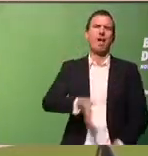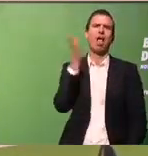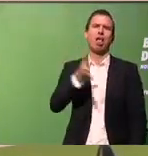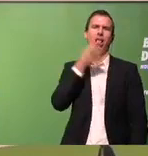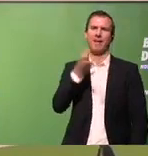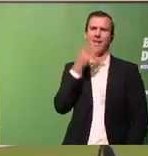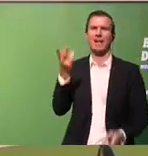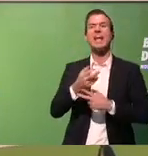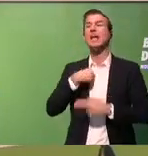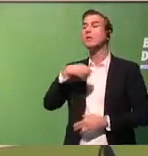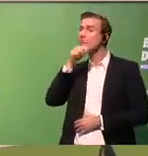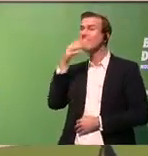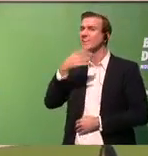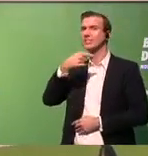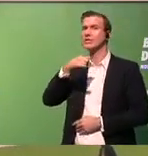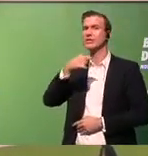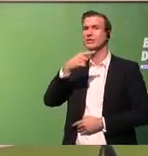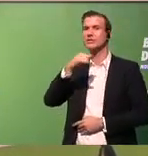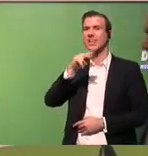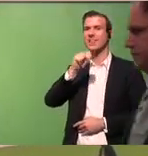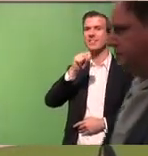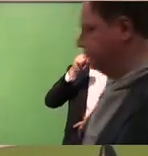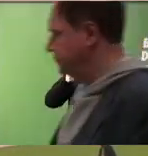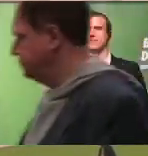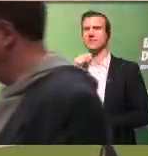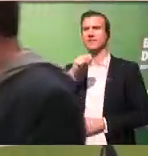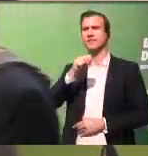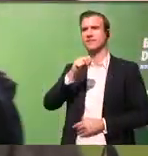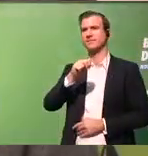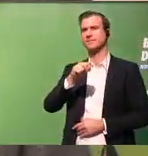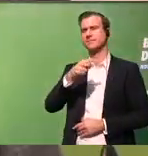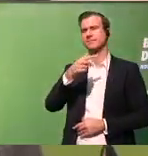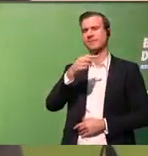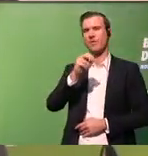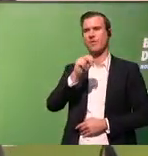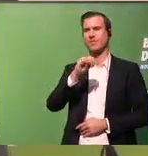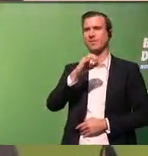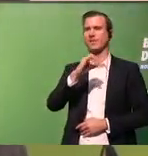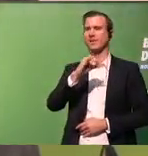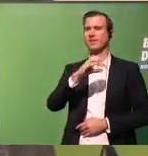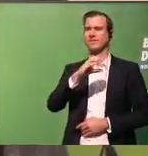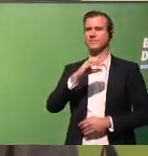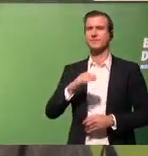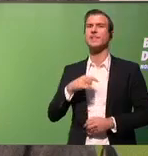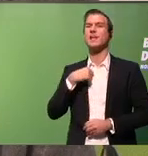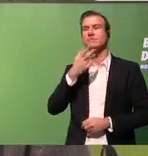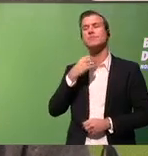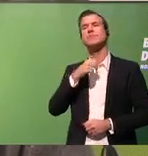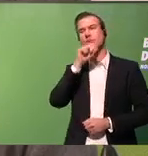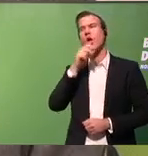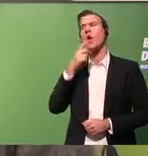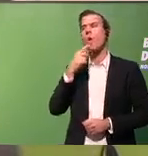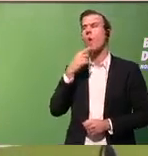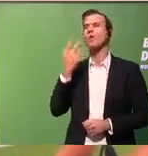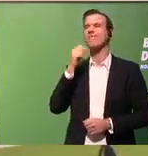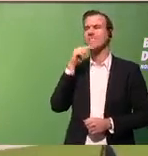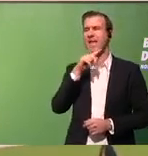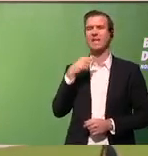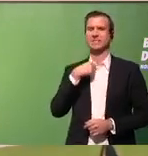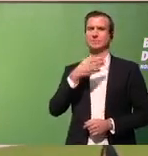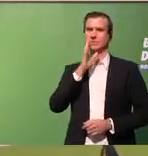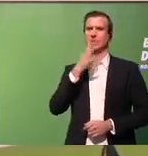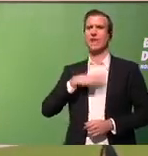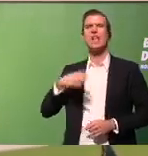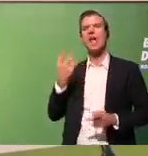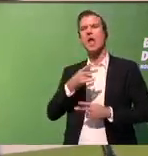Ich trinke Gin Tonic. Das ist eine Unterstellung. Aber ich trinke gerne Wein, ob rot oder weiß. Auf jeden Fall wird es gleich